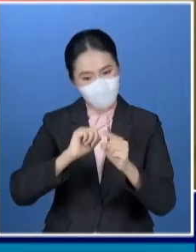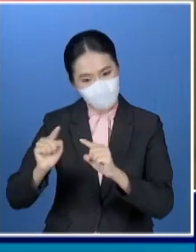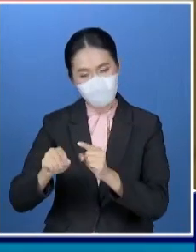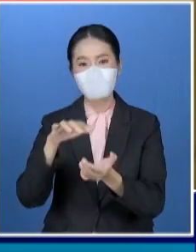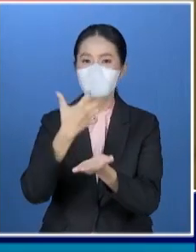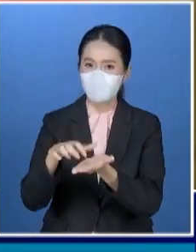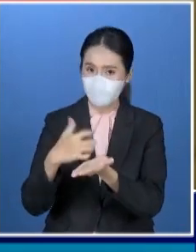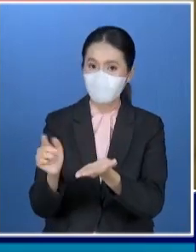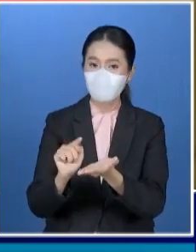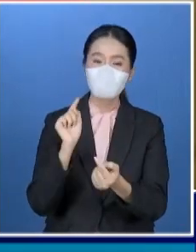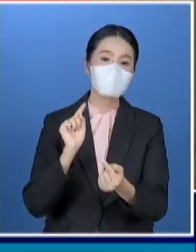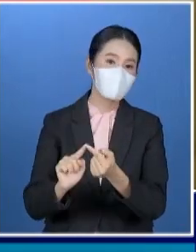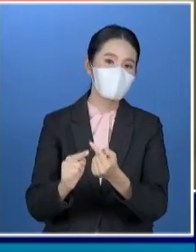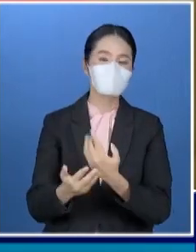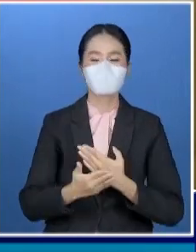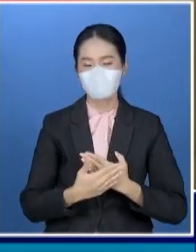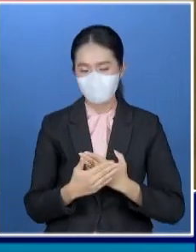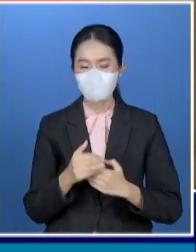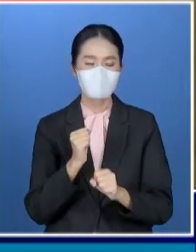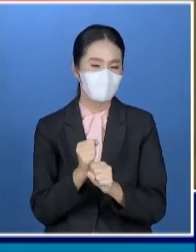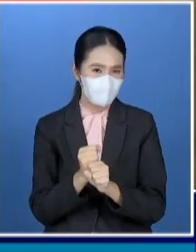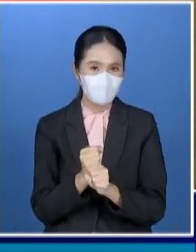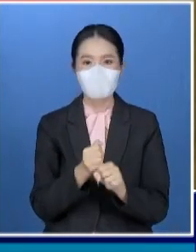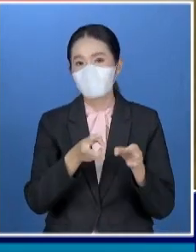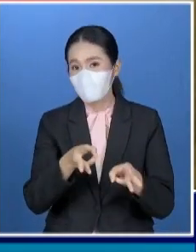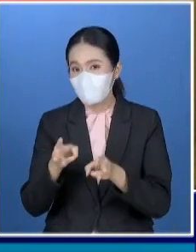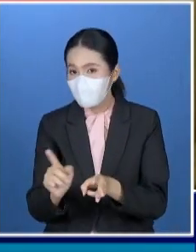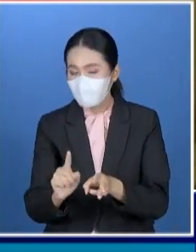ก็คือการประพฤติปฏิบัติแนวทาง